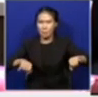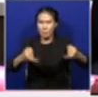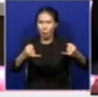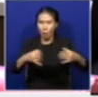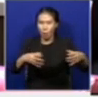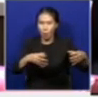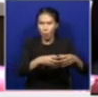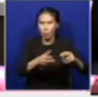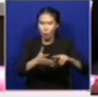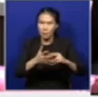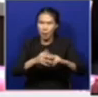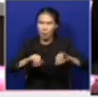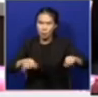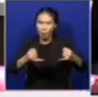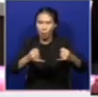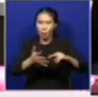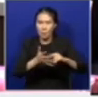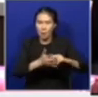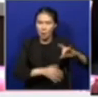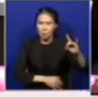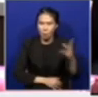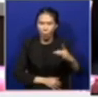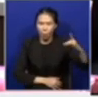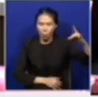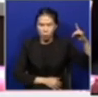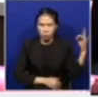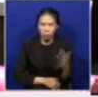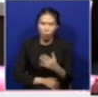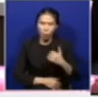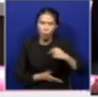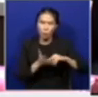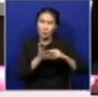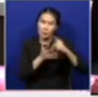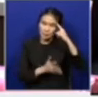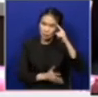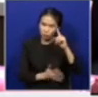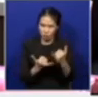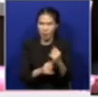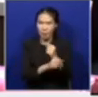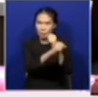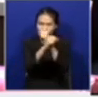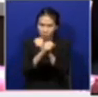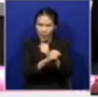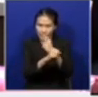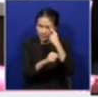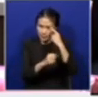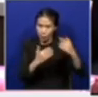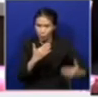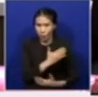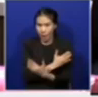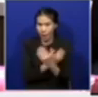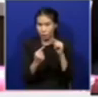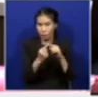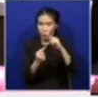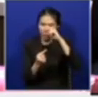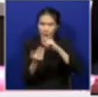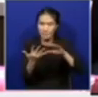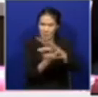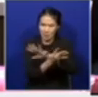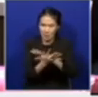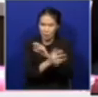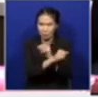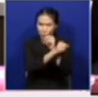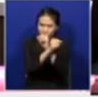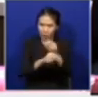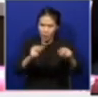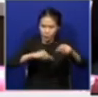ในคณะรัฐมนตรีอีกทั้งๆที่หลายฝ่ายยังมีความเห็นที่ขัดแย้งไม่ตรงกันค่ะดิฉันจึงเกรงว่า